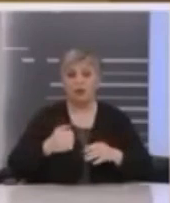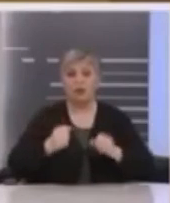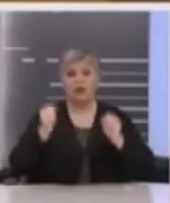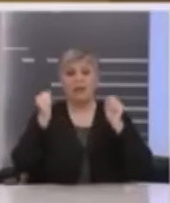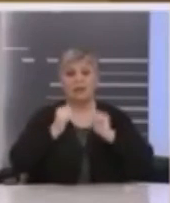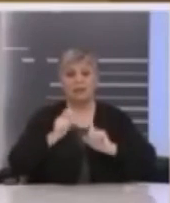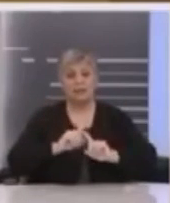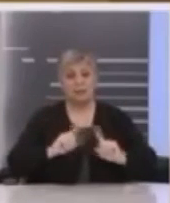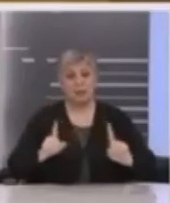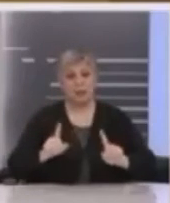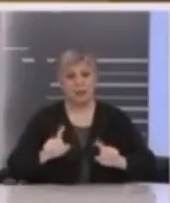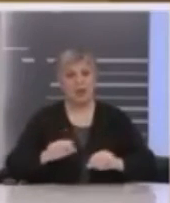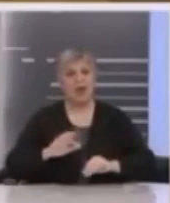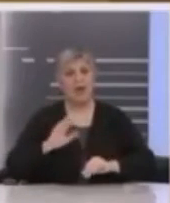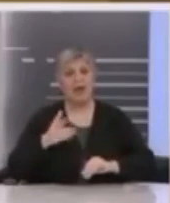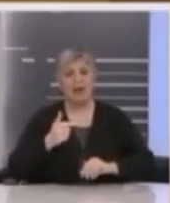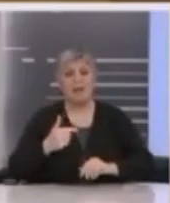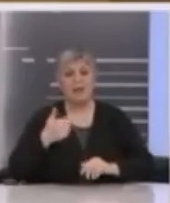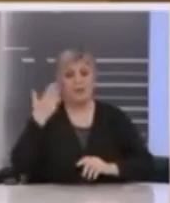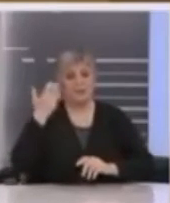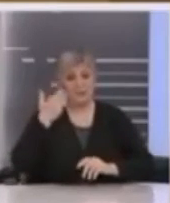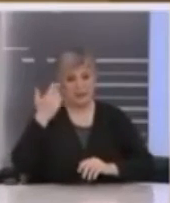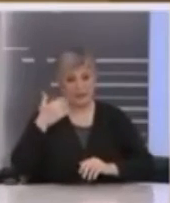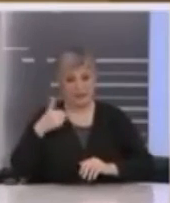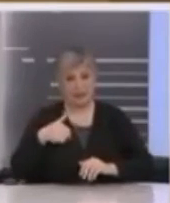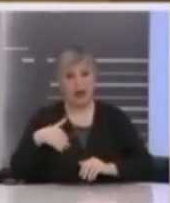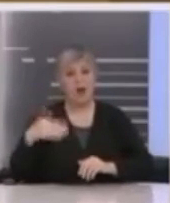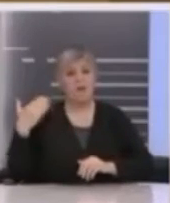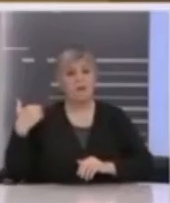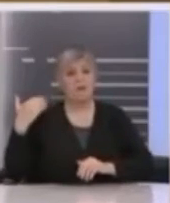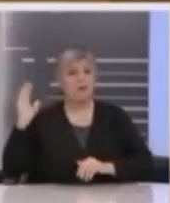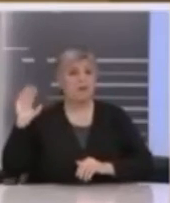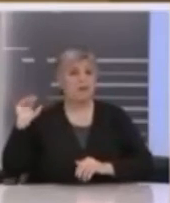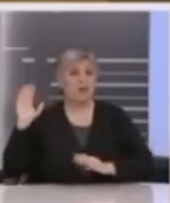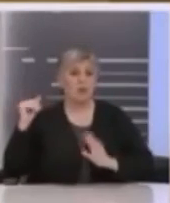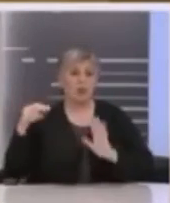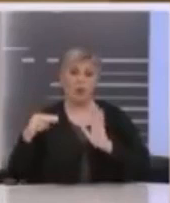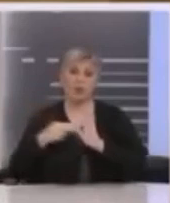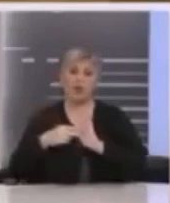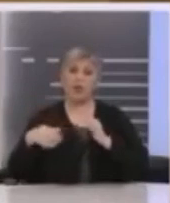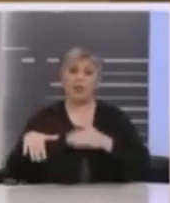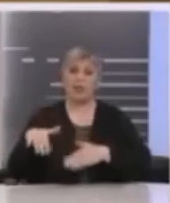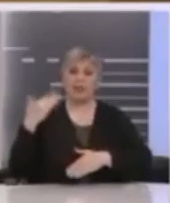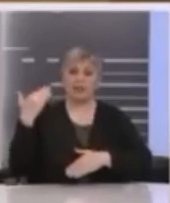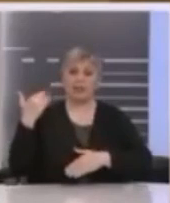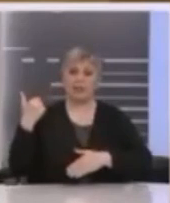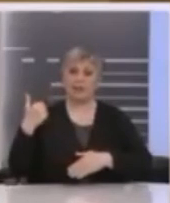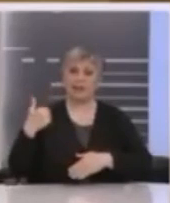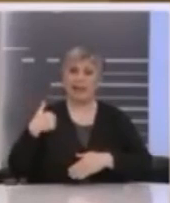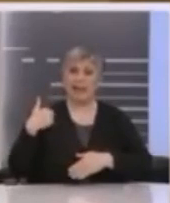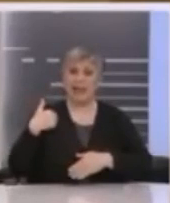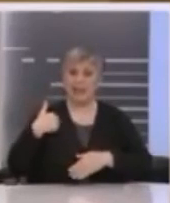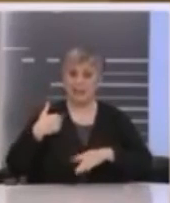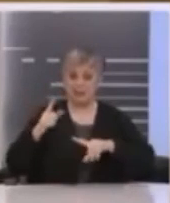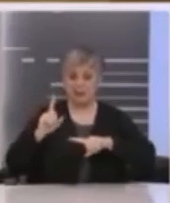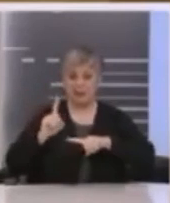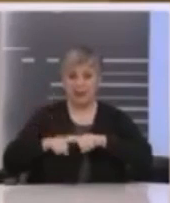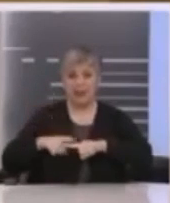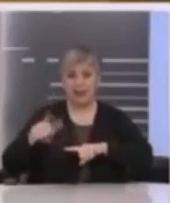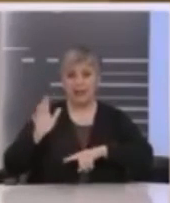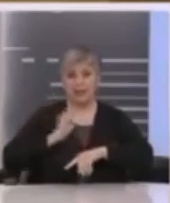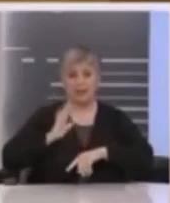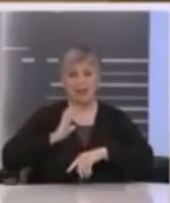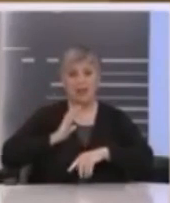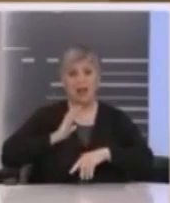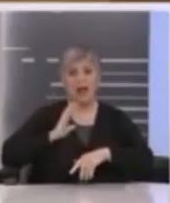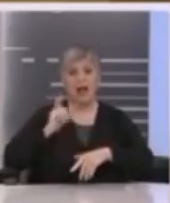Τσίπρα από τον Ιούλιο του 2015 και μετά να πληρώνουμε εμείς, δηλαδή ο ελληνικός λαός, από τη